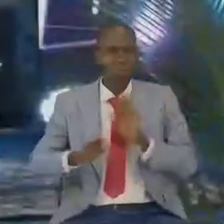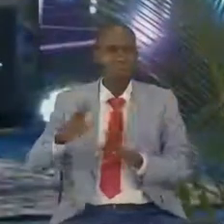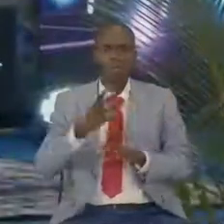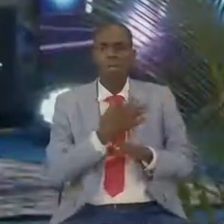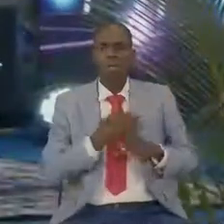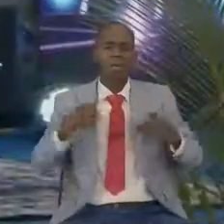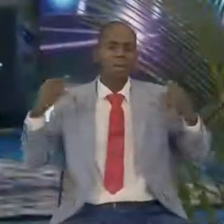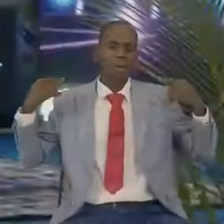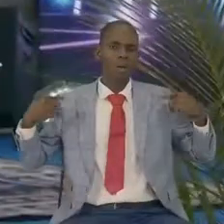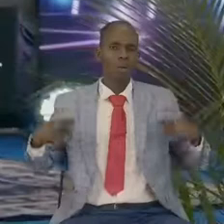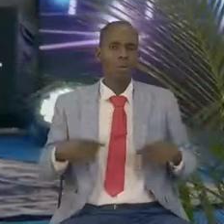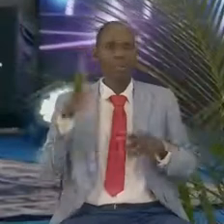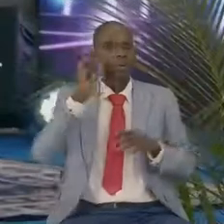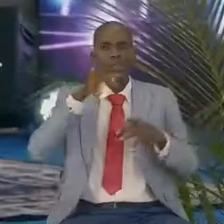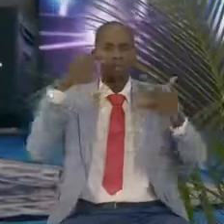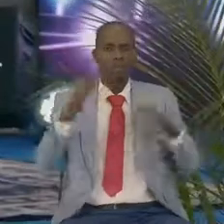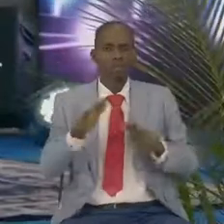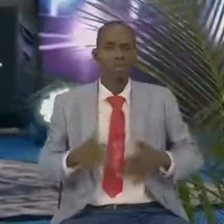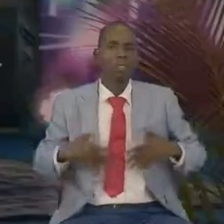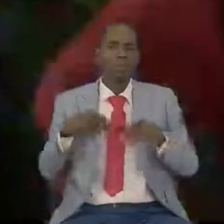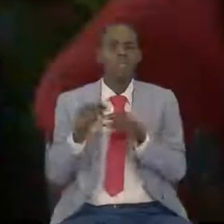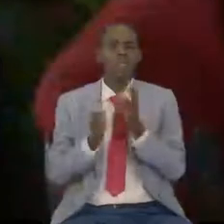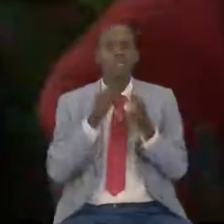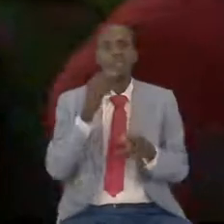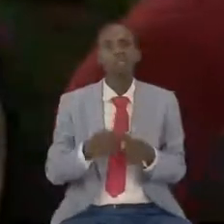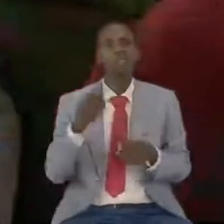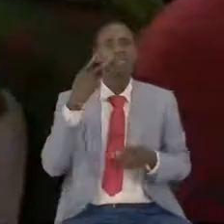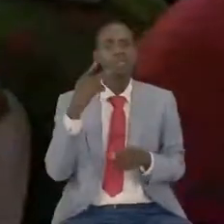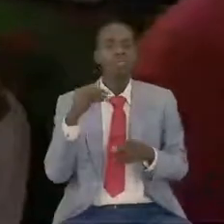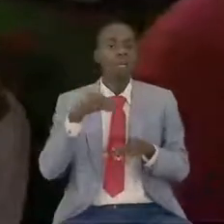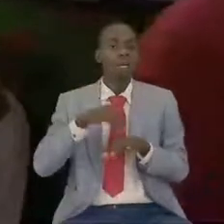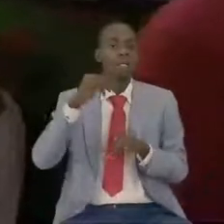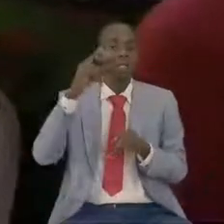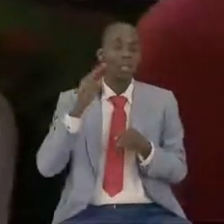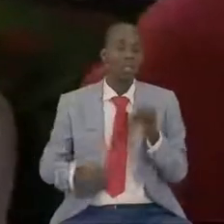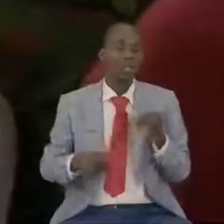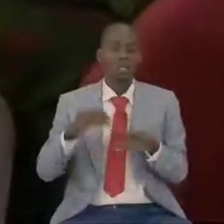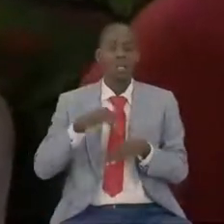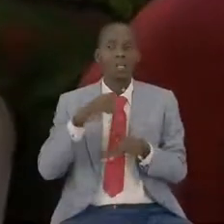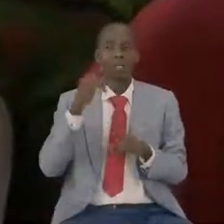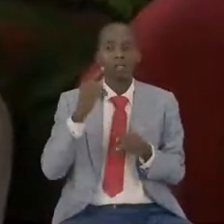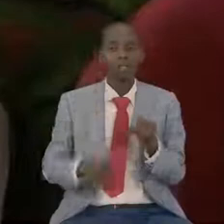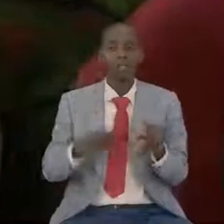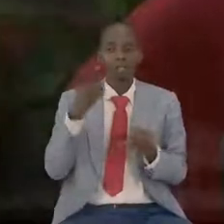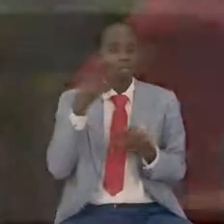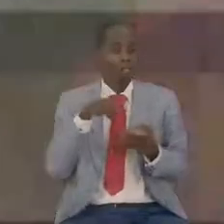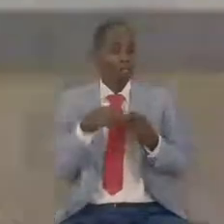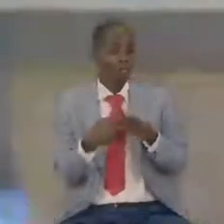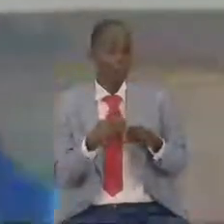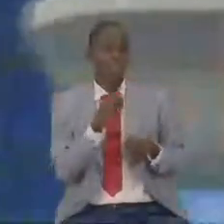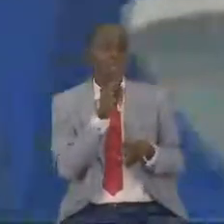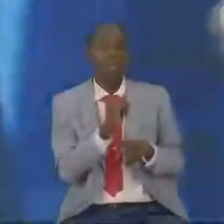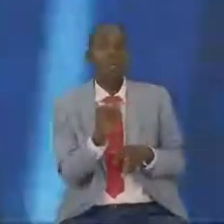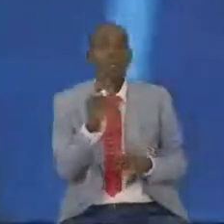ces afflictions n'achèveront pas ta vie au nom de Jésus. Voyons la fin, le problème, les